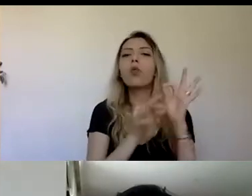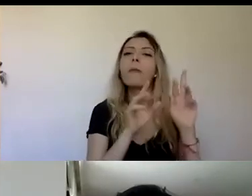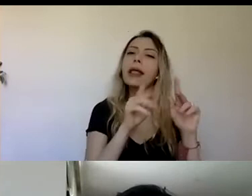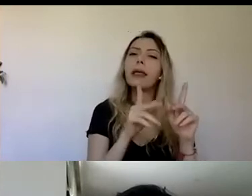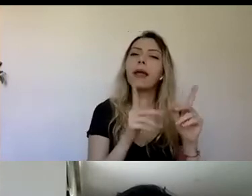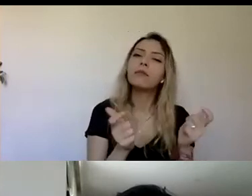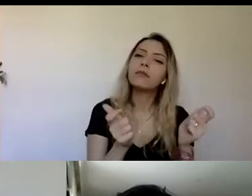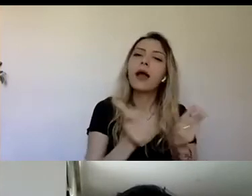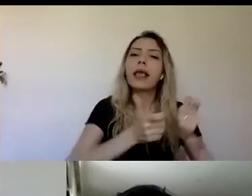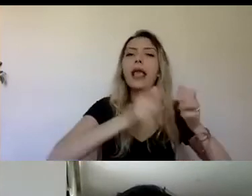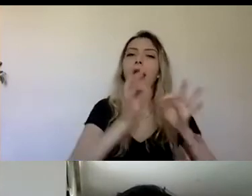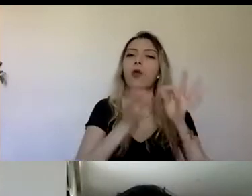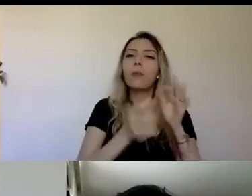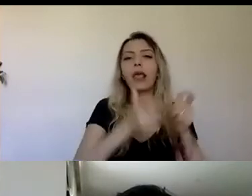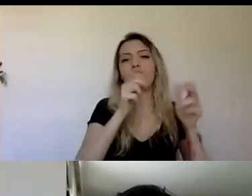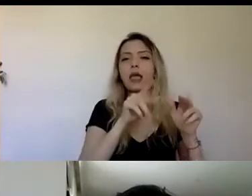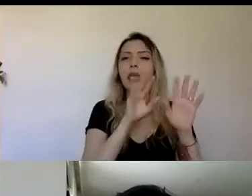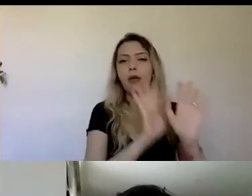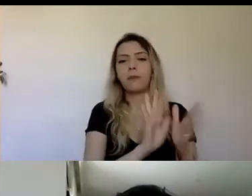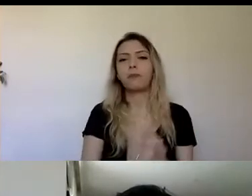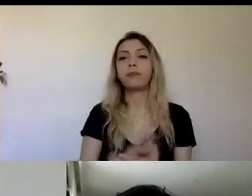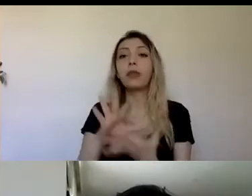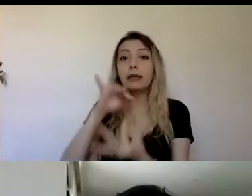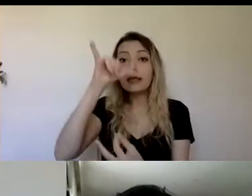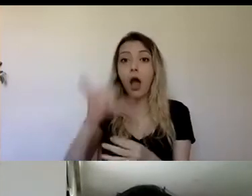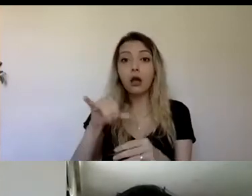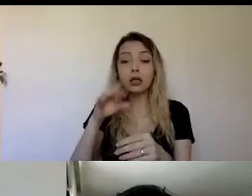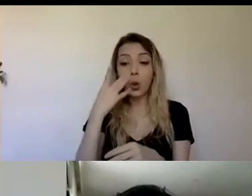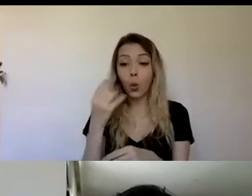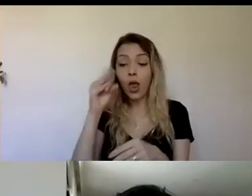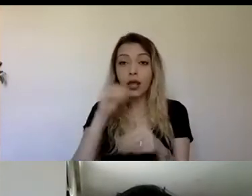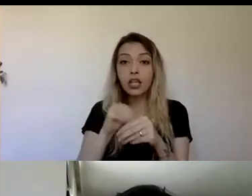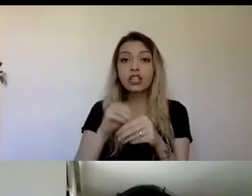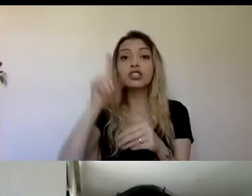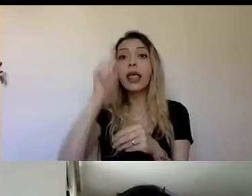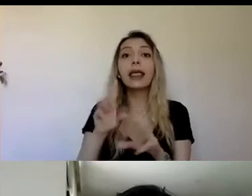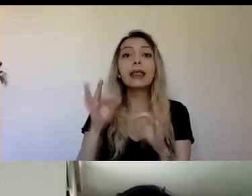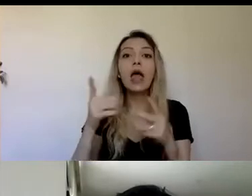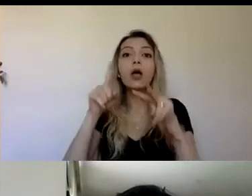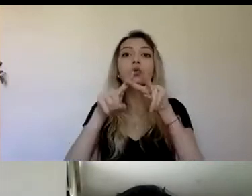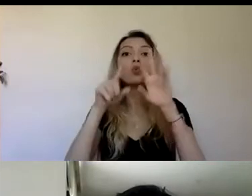hakları göstergelerin en temel özelliklerinden bir tanesi işte bu insan hakları norm ve standartları ile